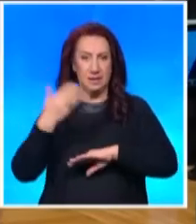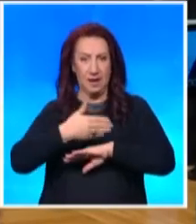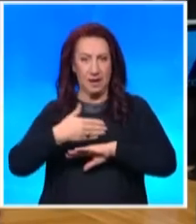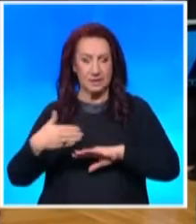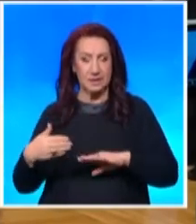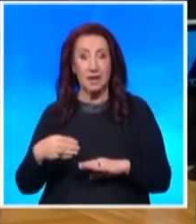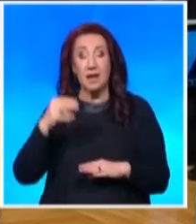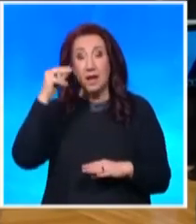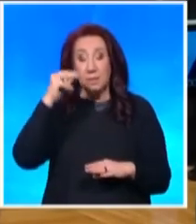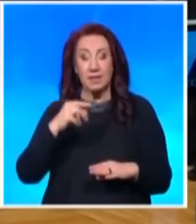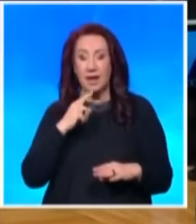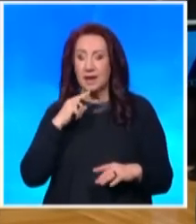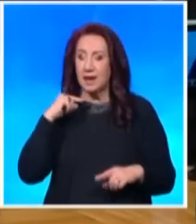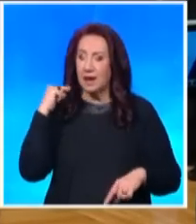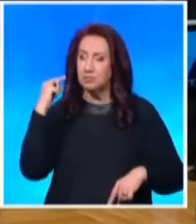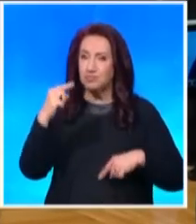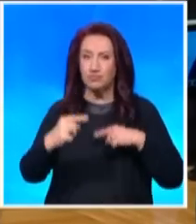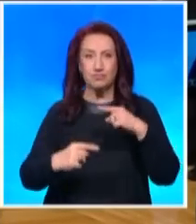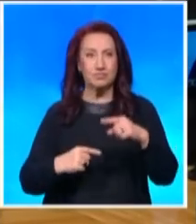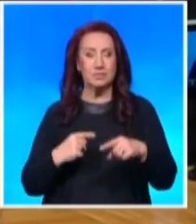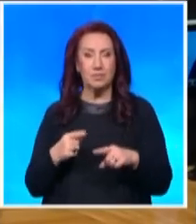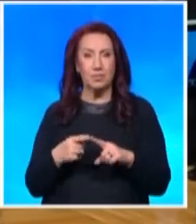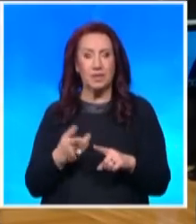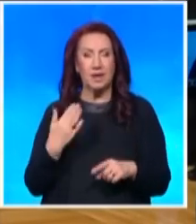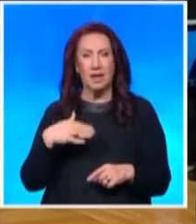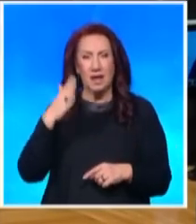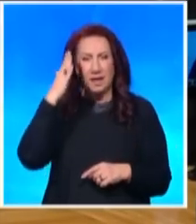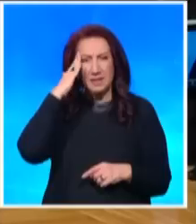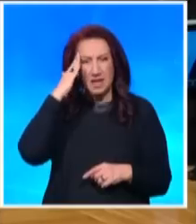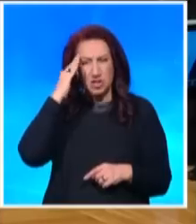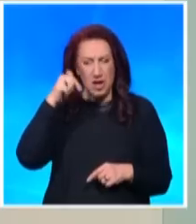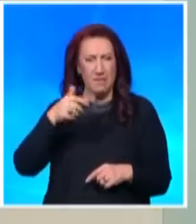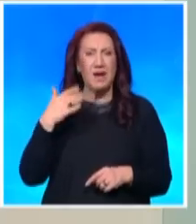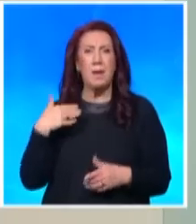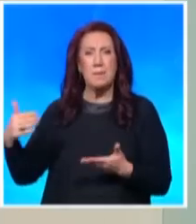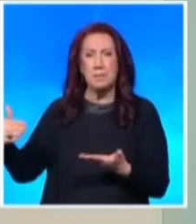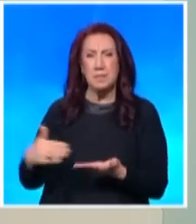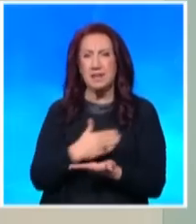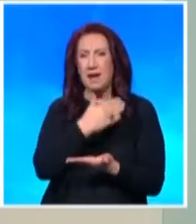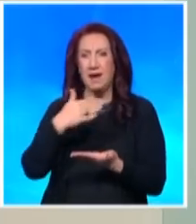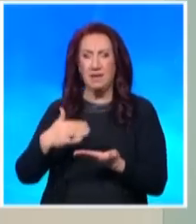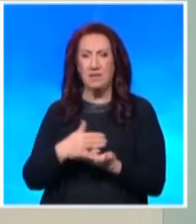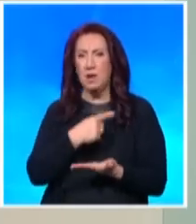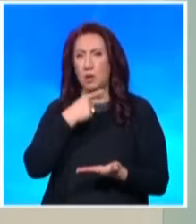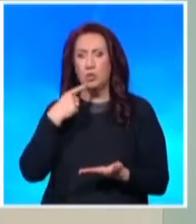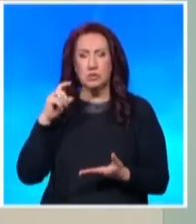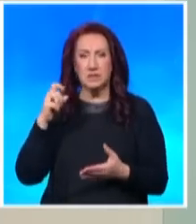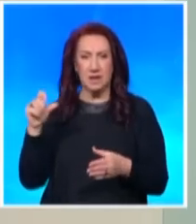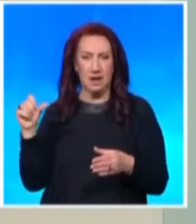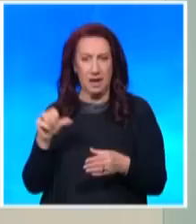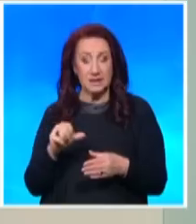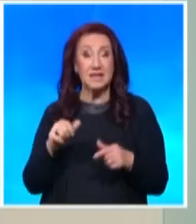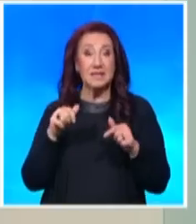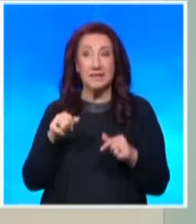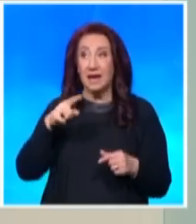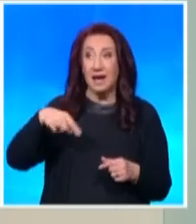страна, през която се транзитира руски газ, в желан и търсен